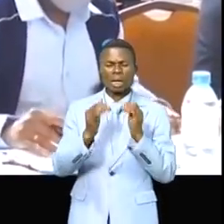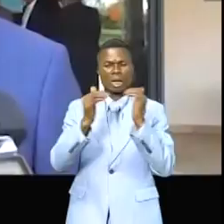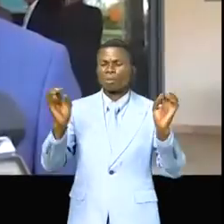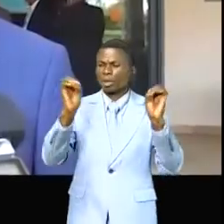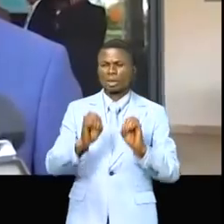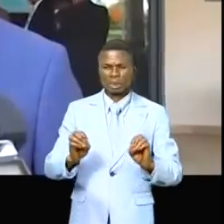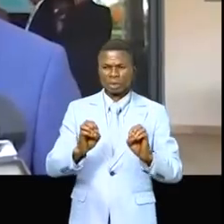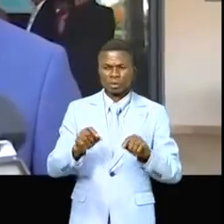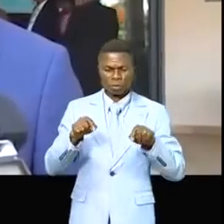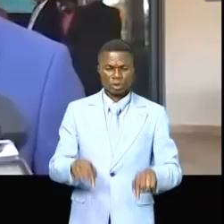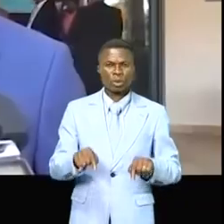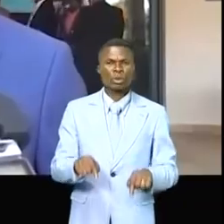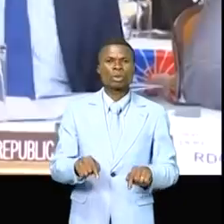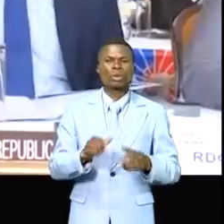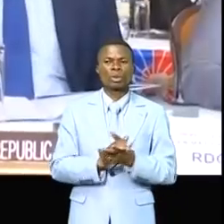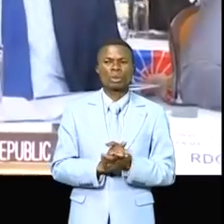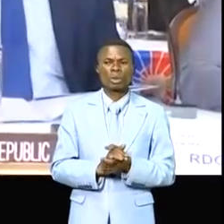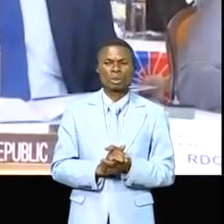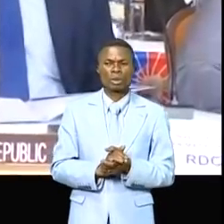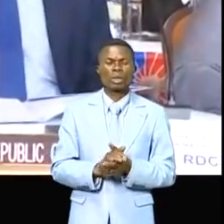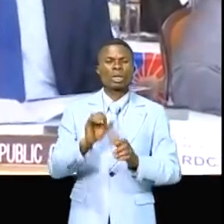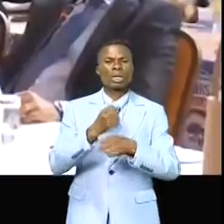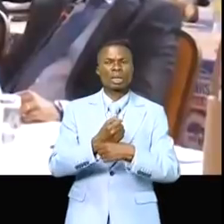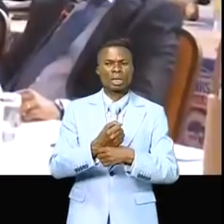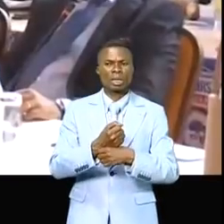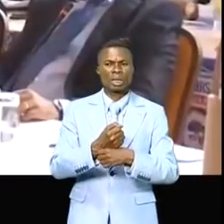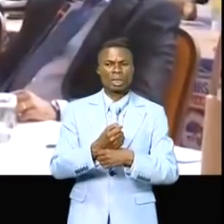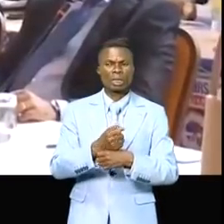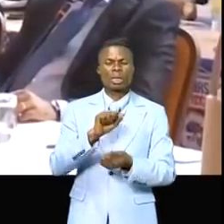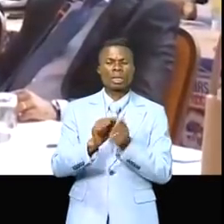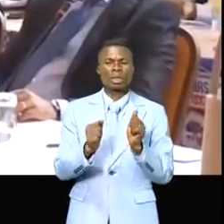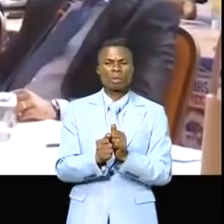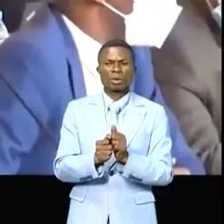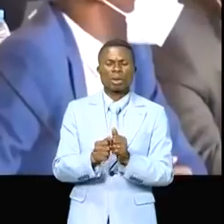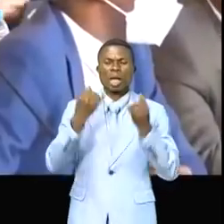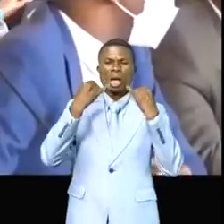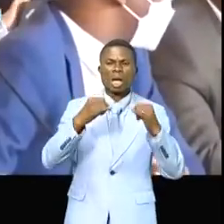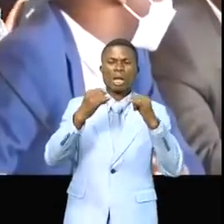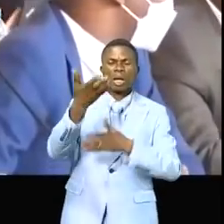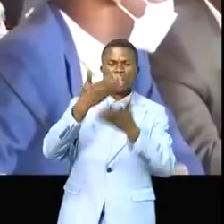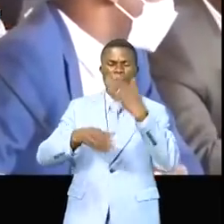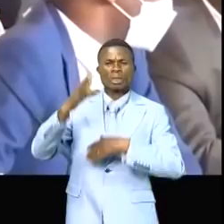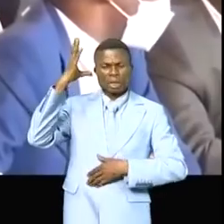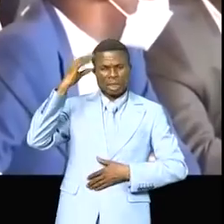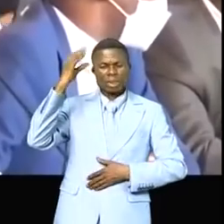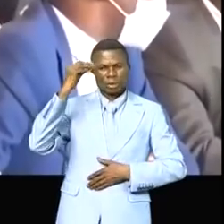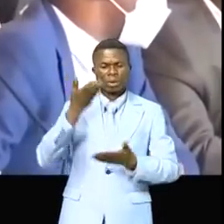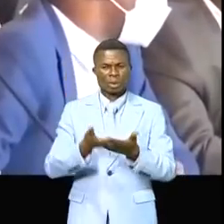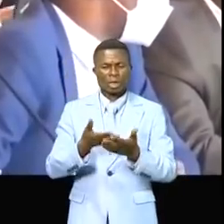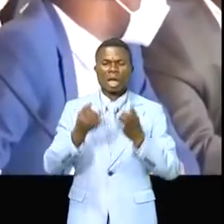l'insécurité. Aujourd'hui se constitue un vivier d'échange d'informations et de renseignements